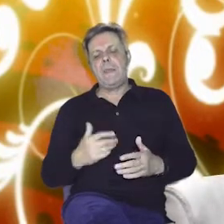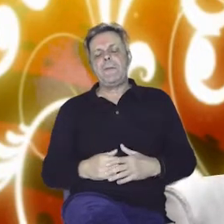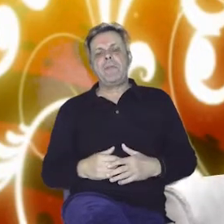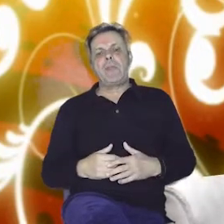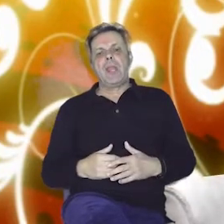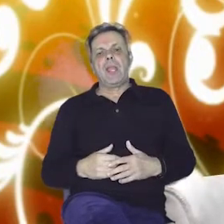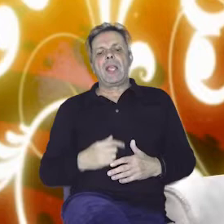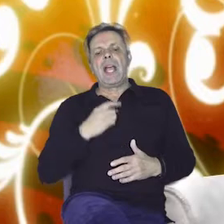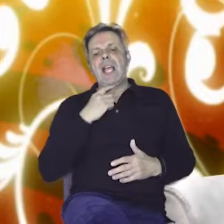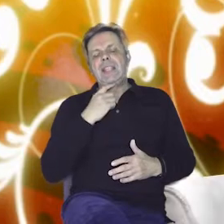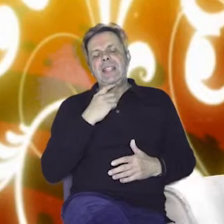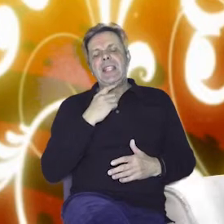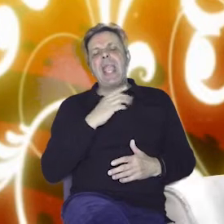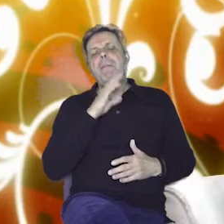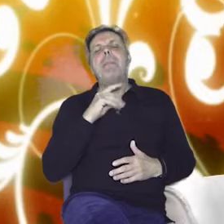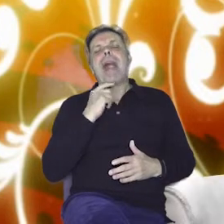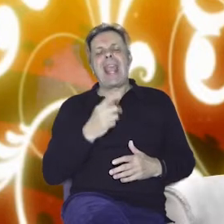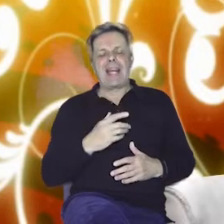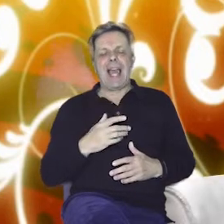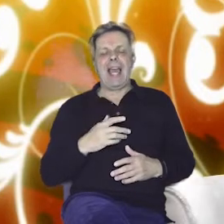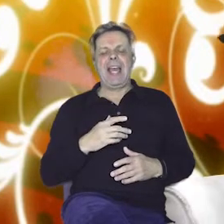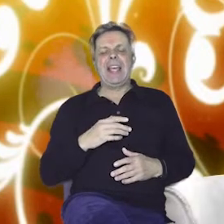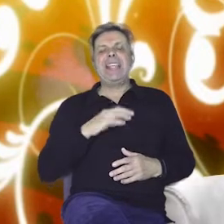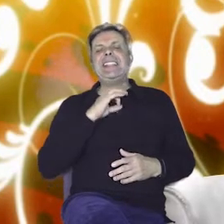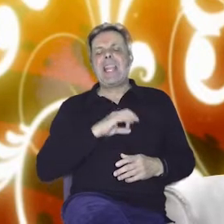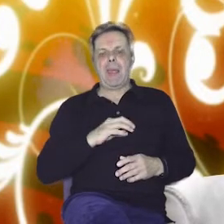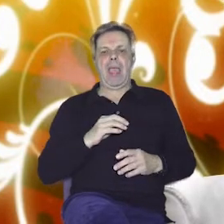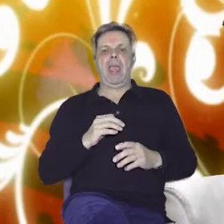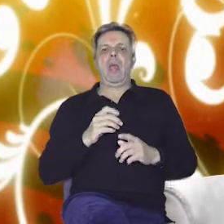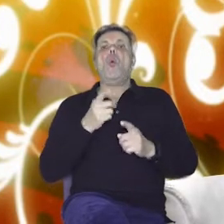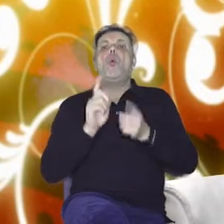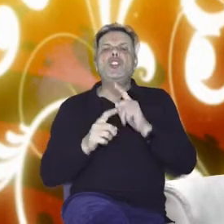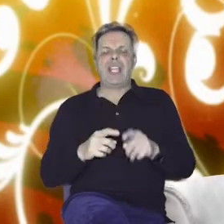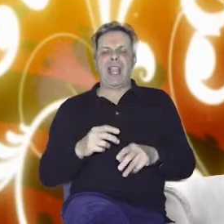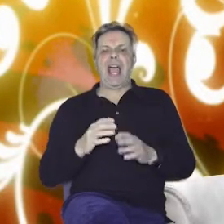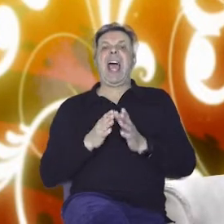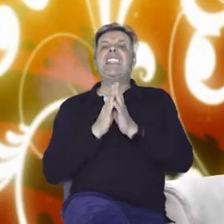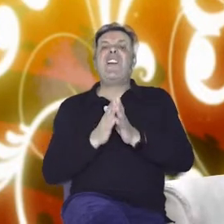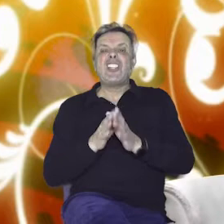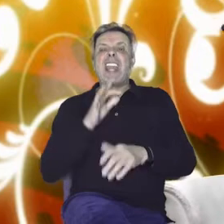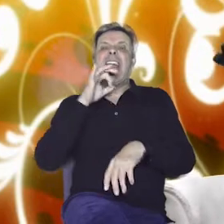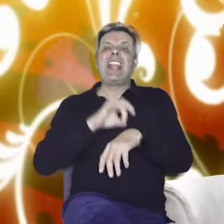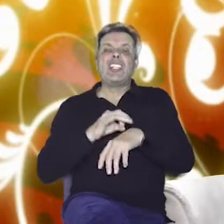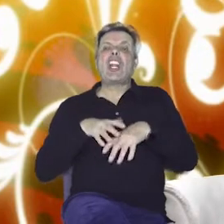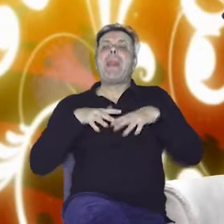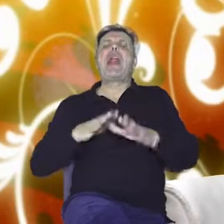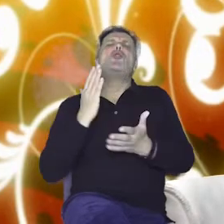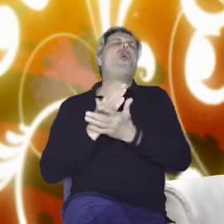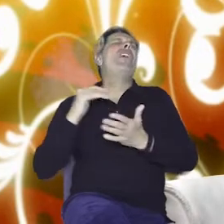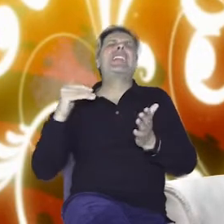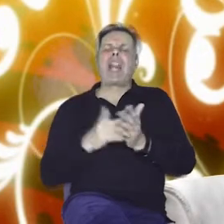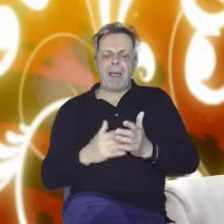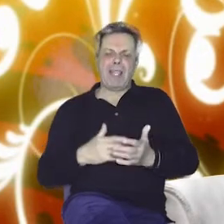rekao, sine, učitelja, svećenika i liječnika, narod će uvijek trebati,